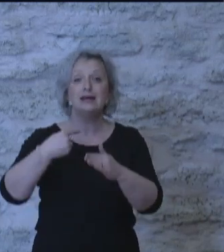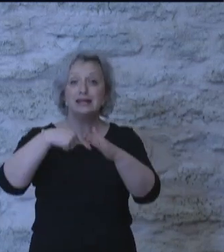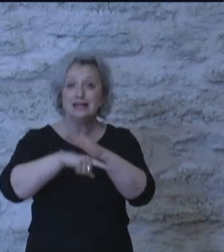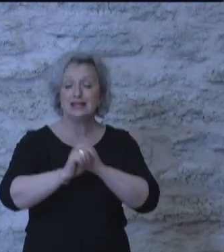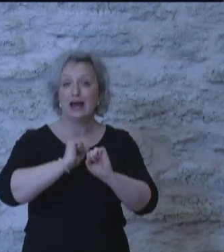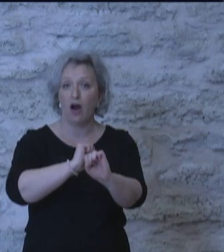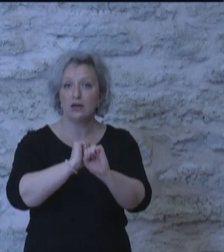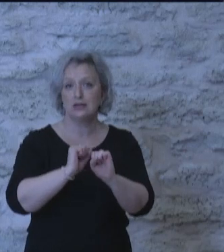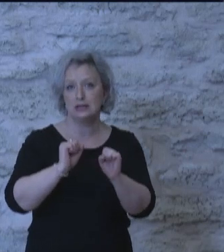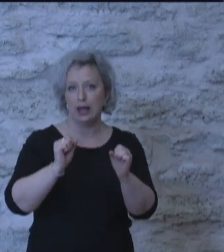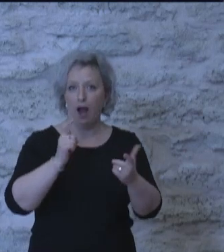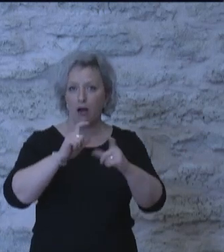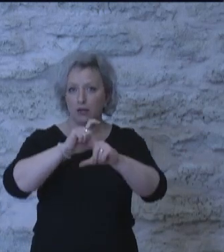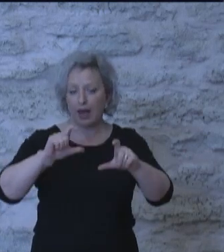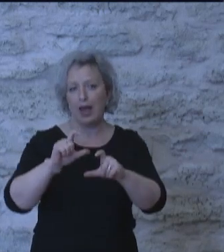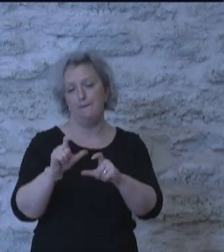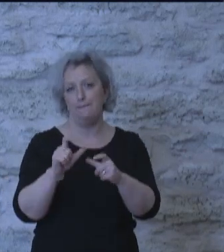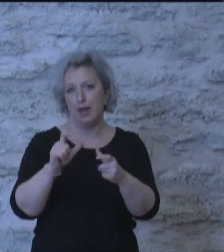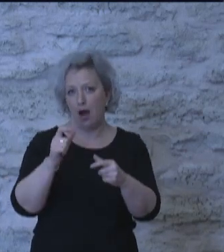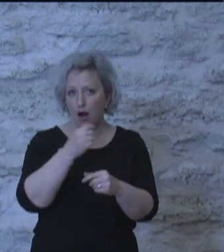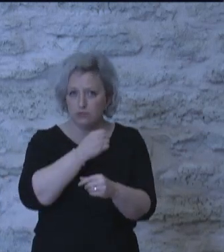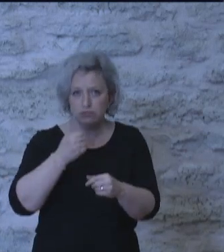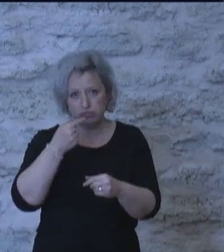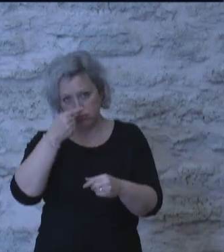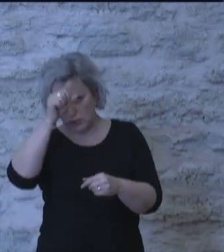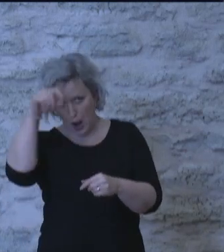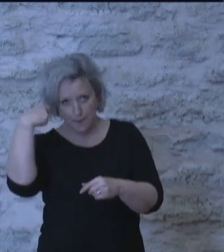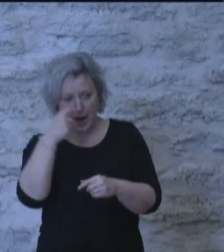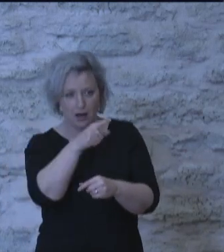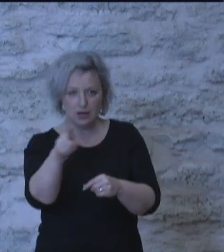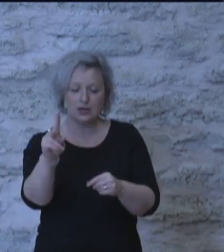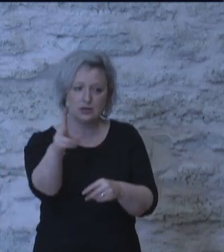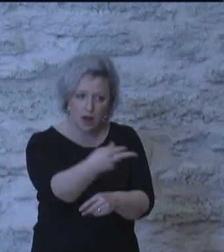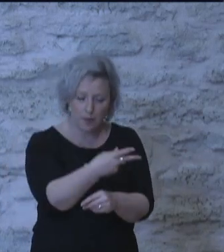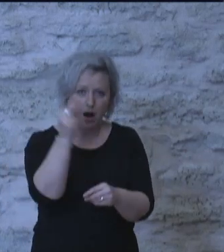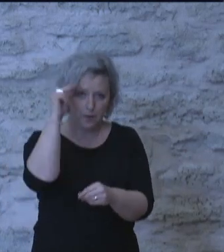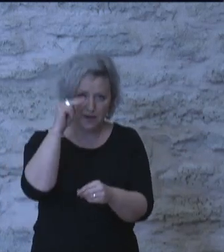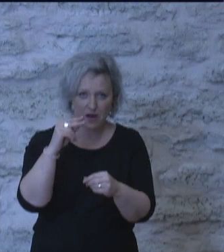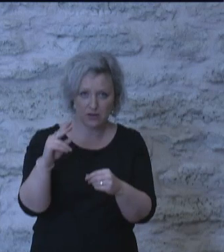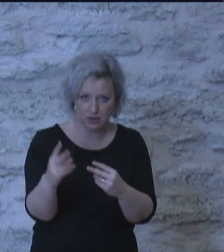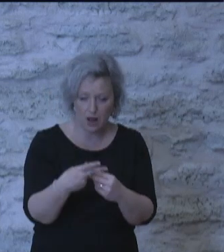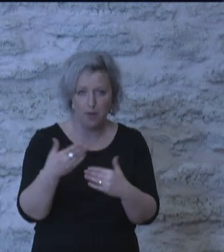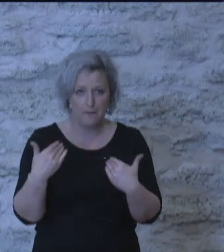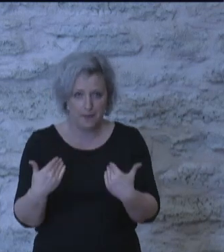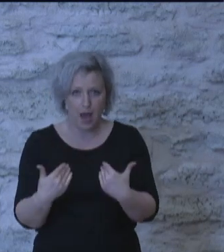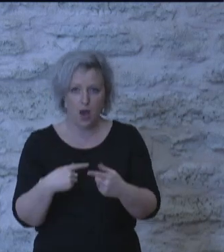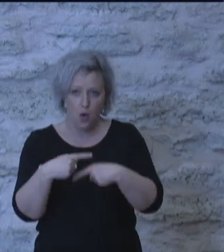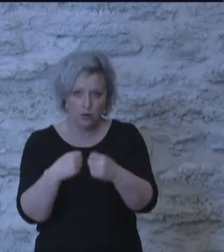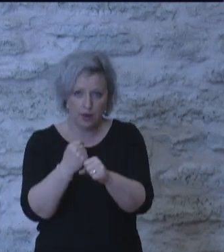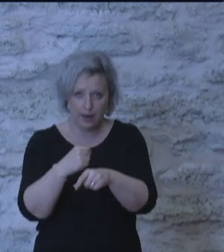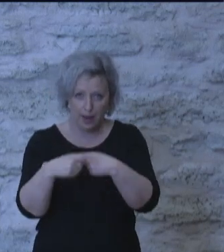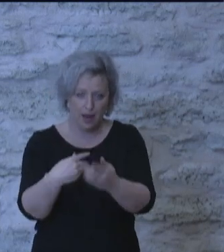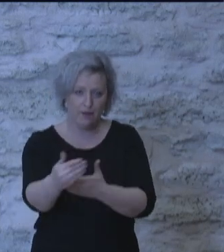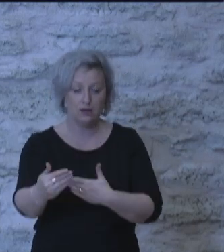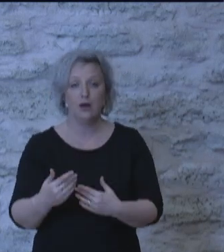nemad on praegu kaasatud ja need on inimesed, kes õpivad, kes on diszipliinial, kes on kontrollial ja nii edasi. Me kunagi ei oska